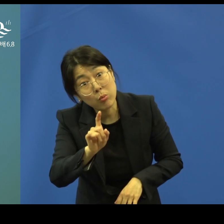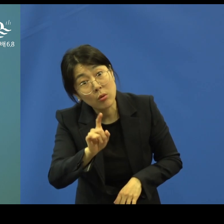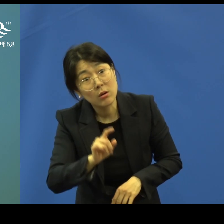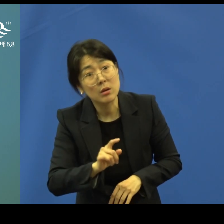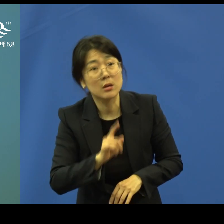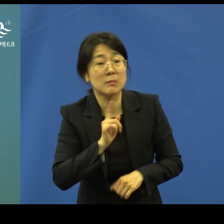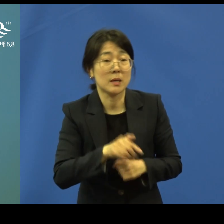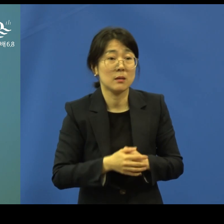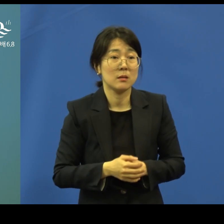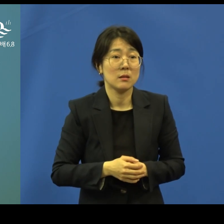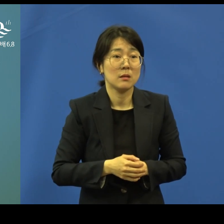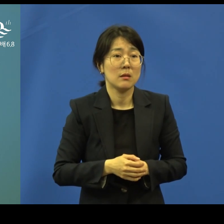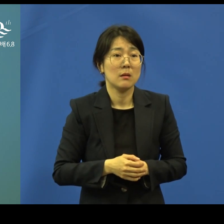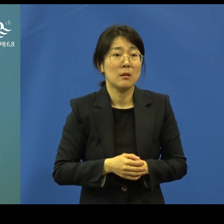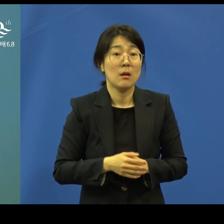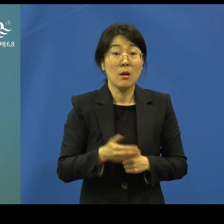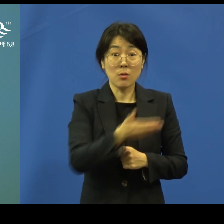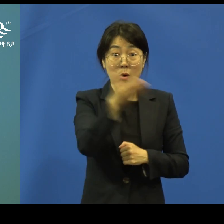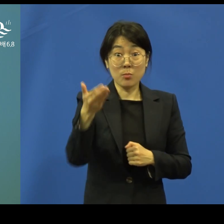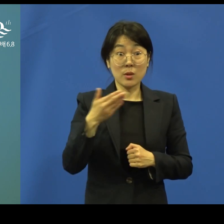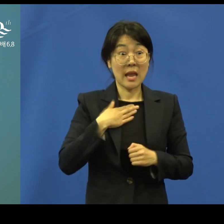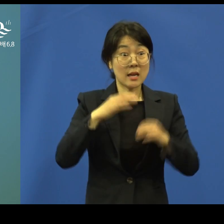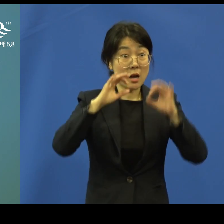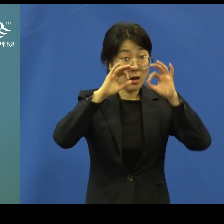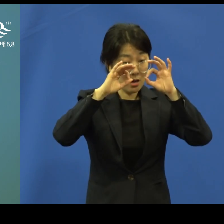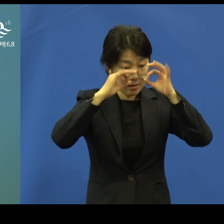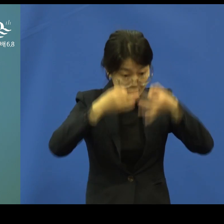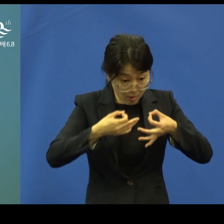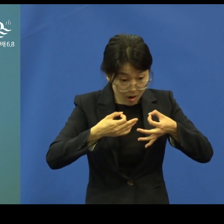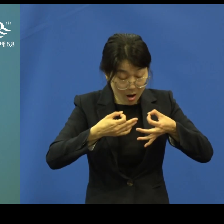여러분, 내가 나를 본다는 건 이 엄청난 얘기예요. 엄청난 얘기.